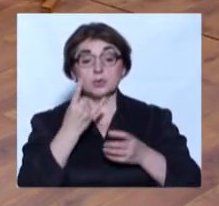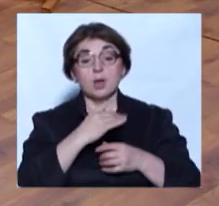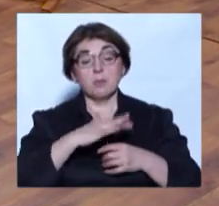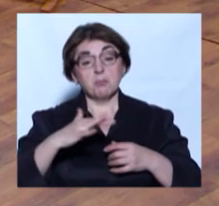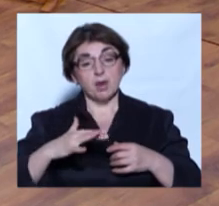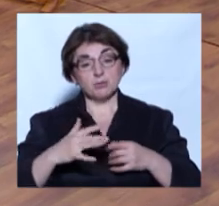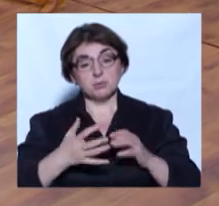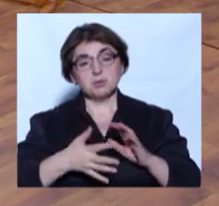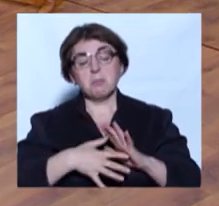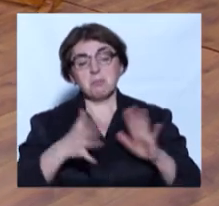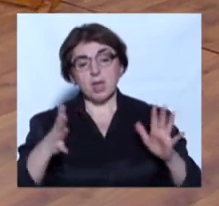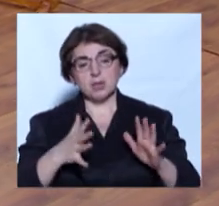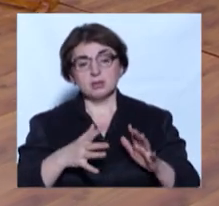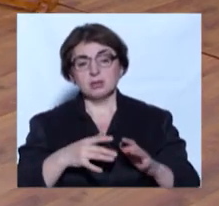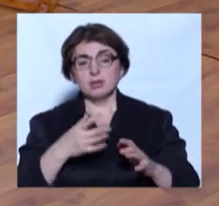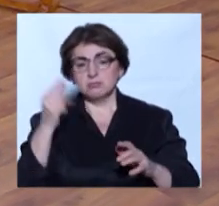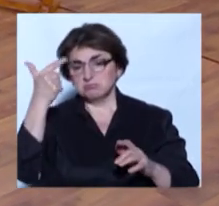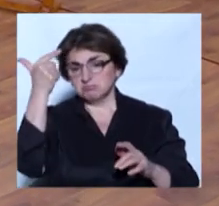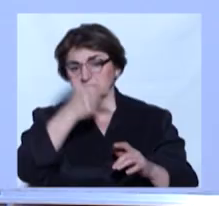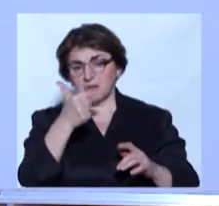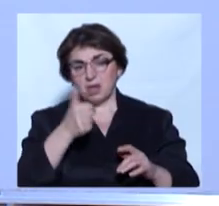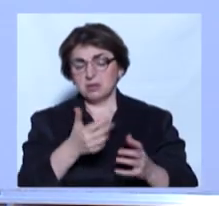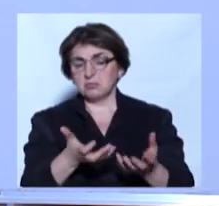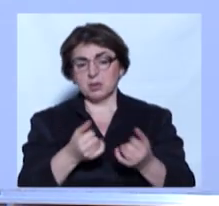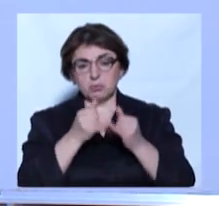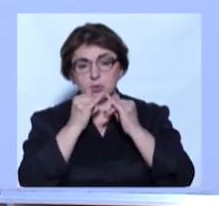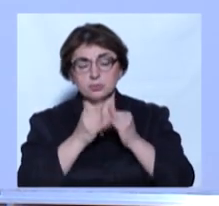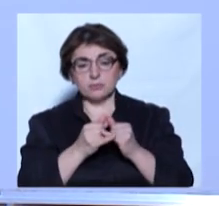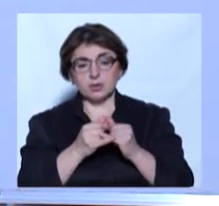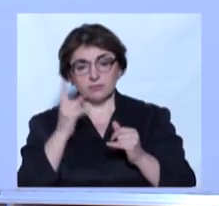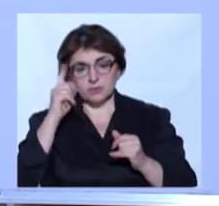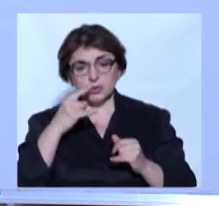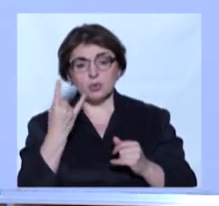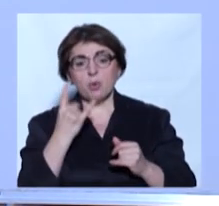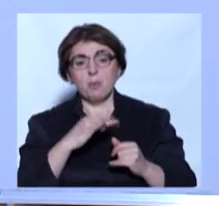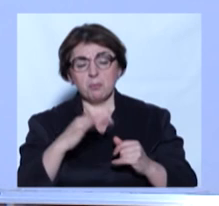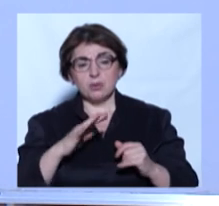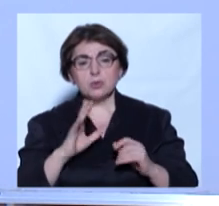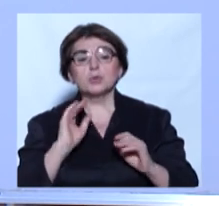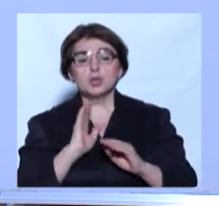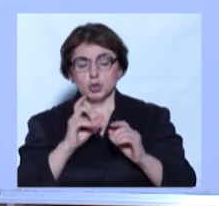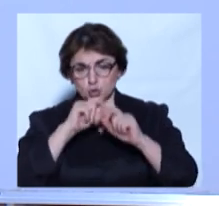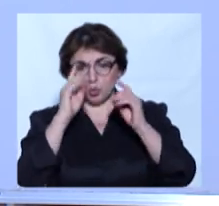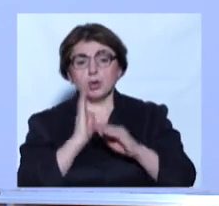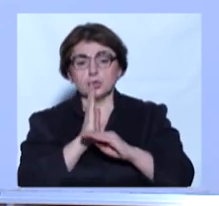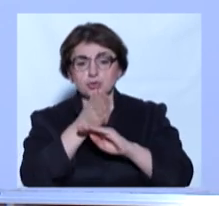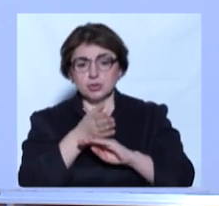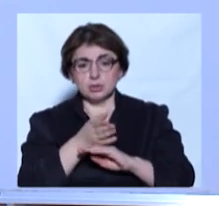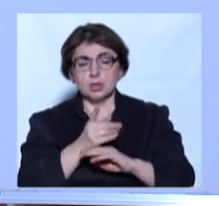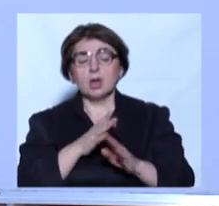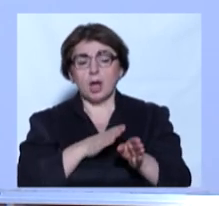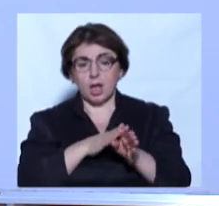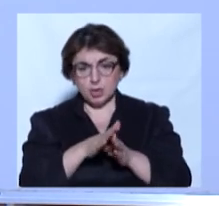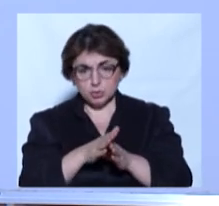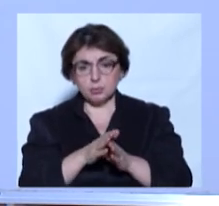9%-ზე მეტი ვერ იღებს დაწყებით განათლებას. გვაქვს ასეთი სიტუაციას, როდესაც მოზარდები შედიან სკოლაში,